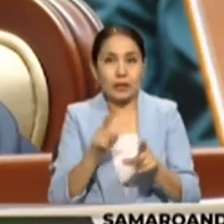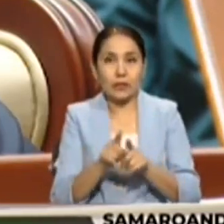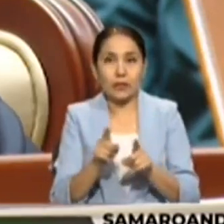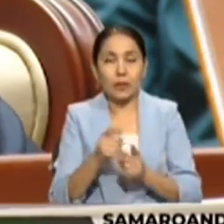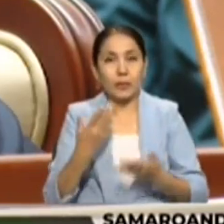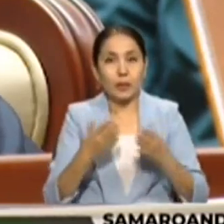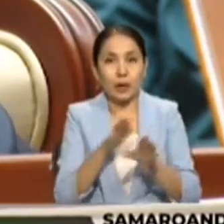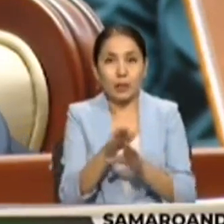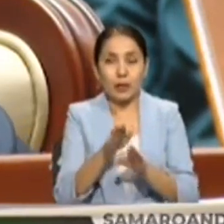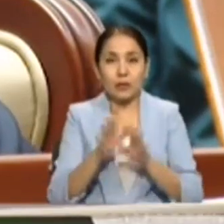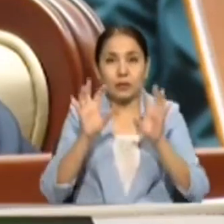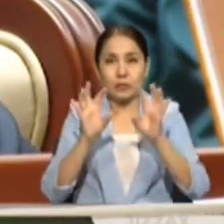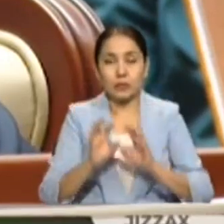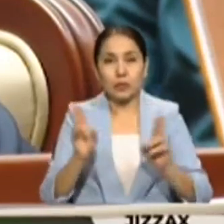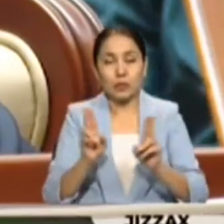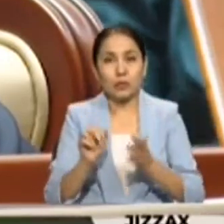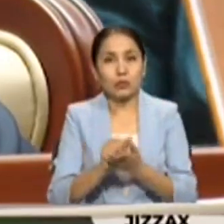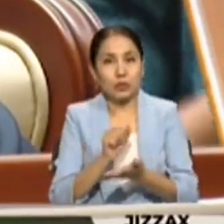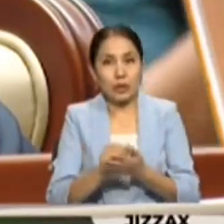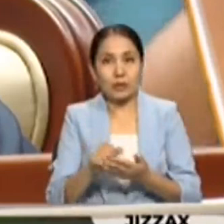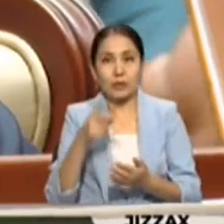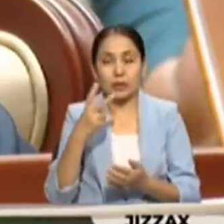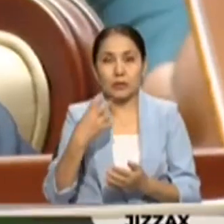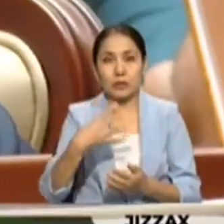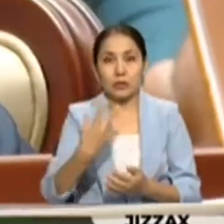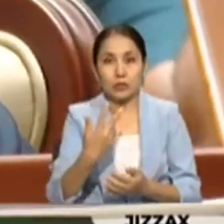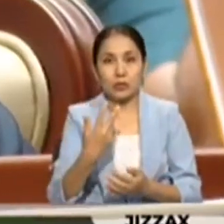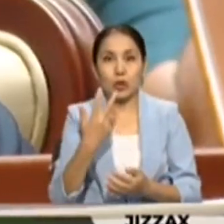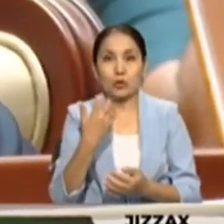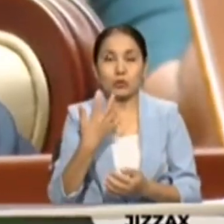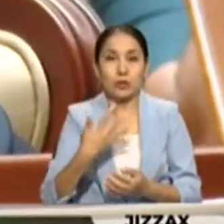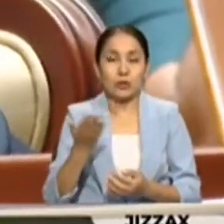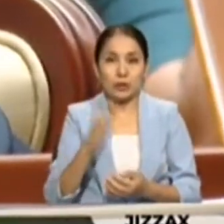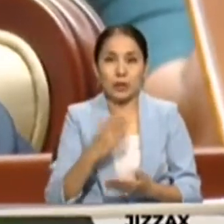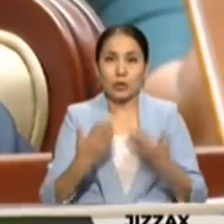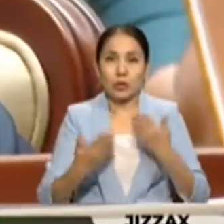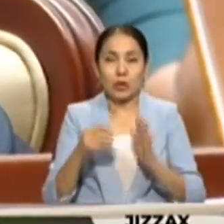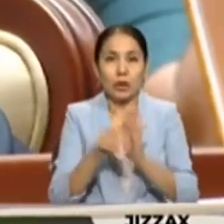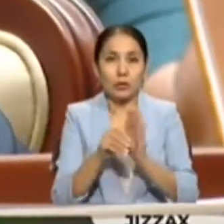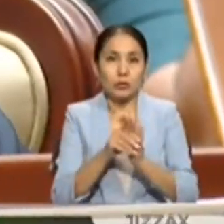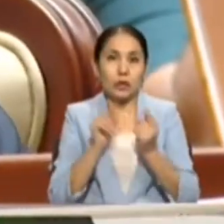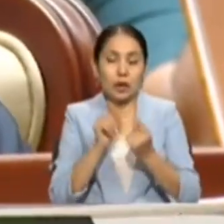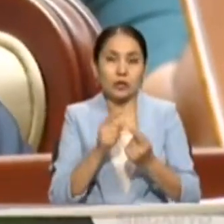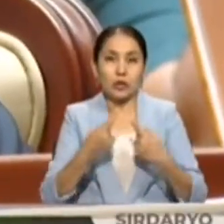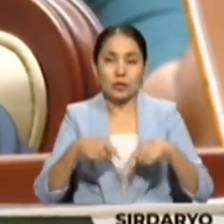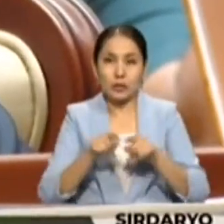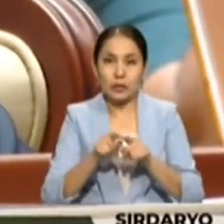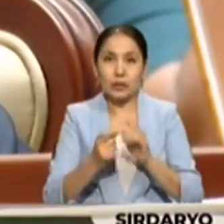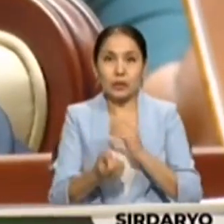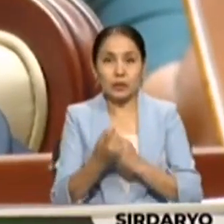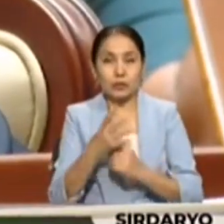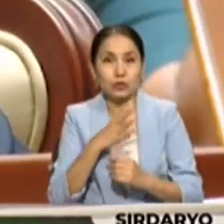bo'lmasa amaldagi normativ huquqiy hujjatlarda esa 243 tasida 250 ta. Yoki bo'lmasa korrupsiyaga qarshi kurash agentligiga kelib